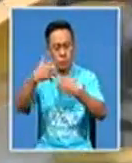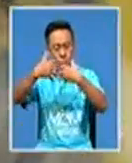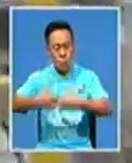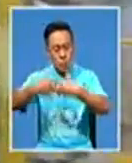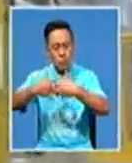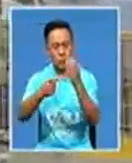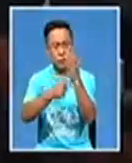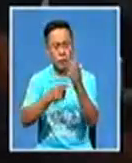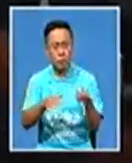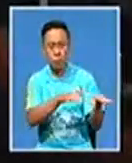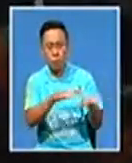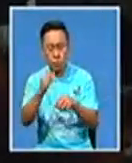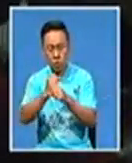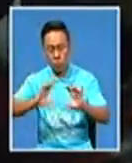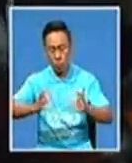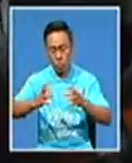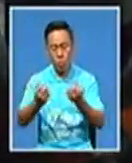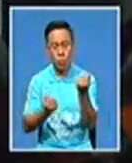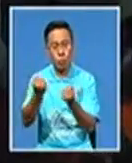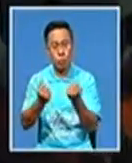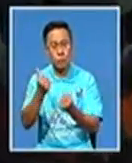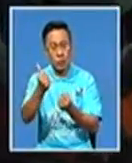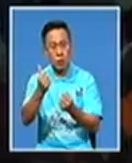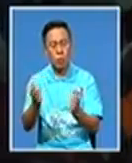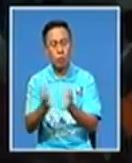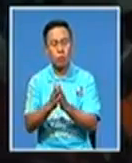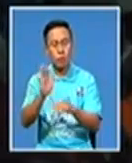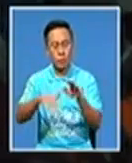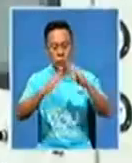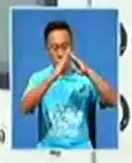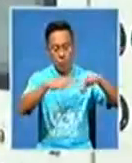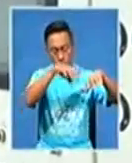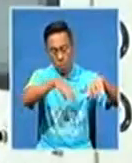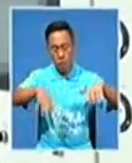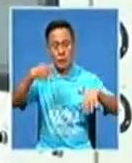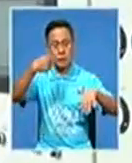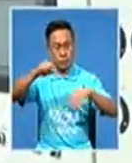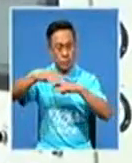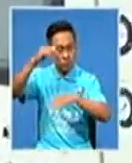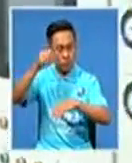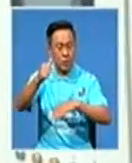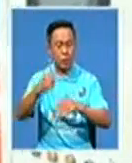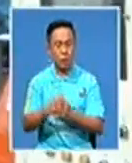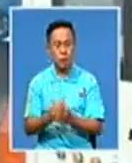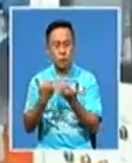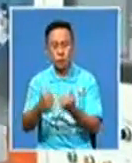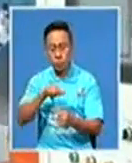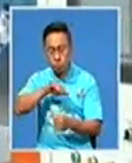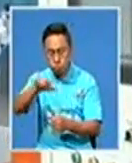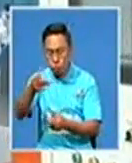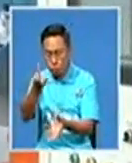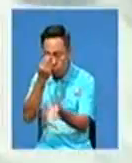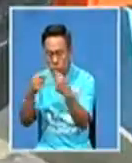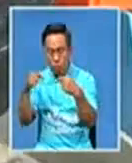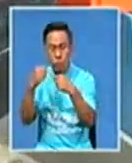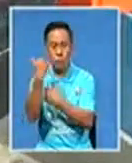ได้โรงทำล้อยางรถยนต์ได้มากกว่า10โรงได้ซ้ำไปแต่ที่ไปเมืองจีนนะทีมผมไปเมือง